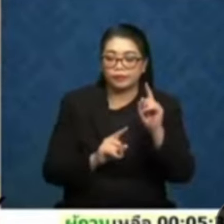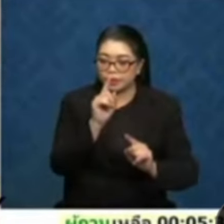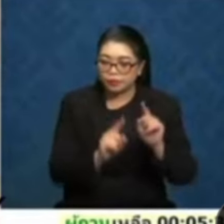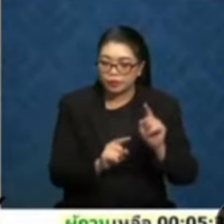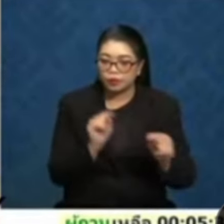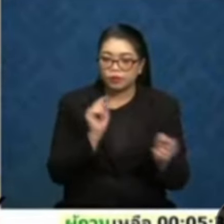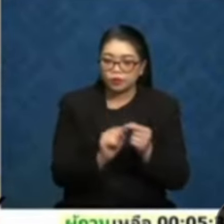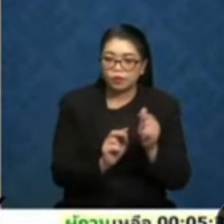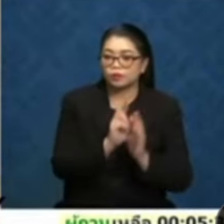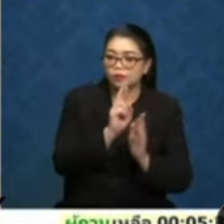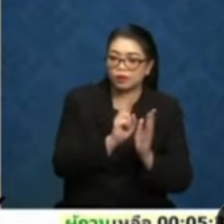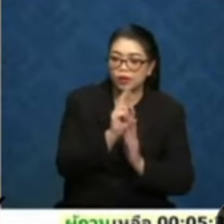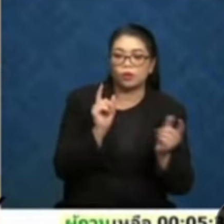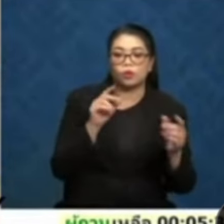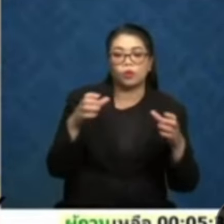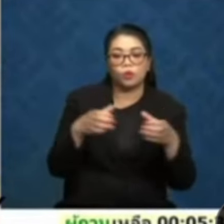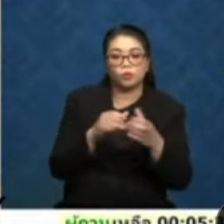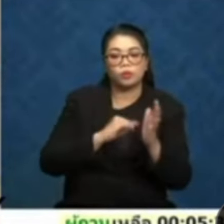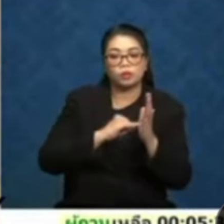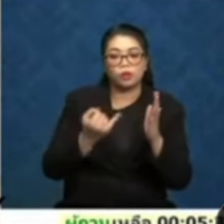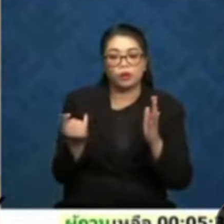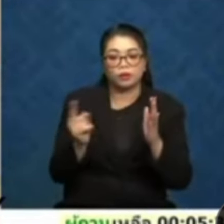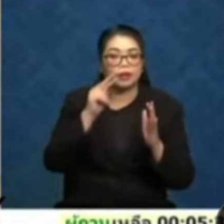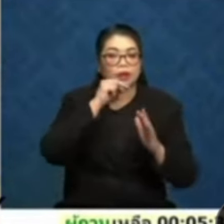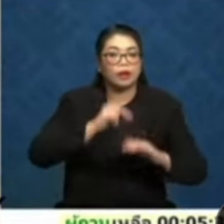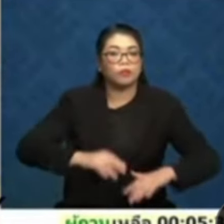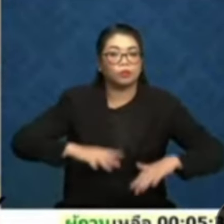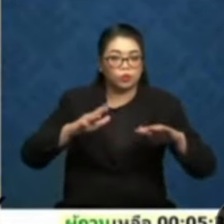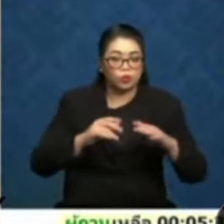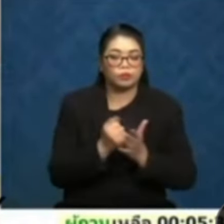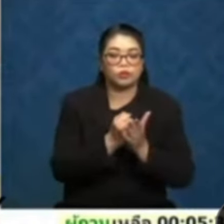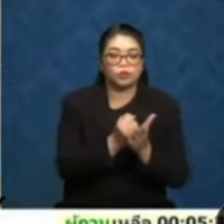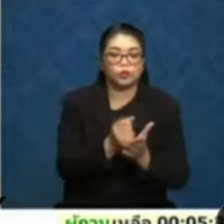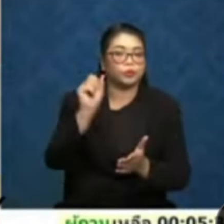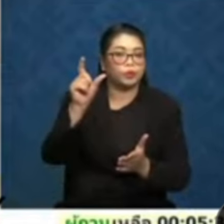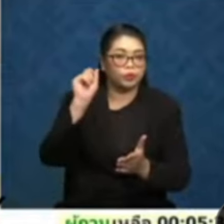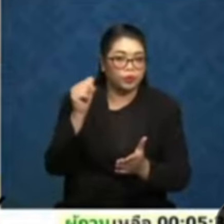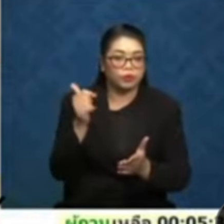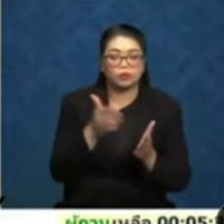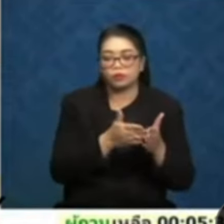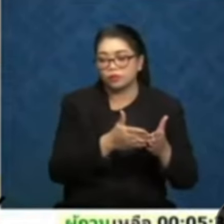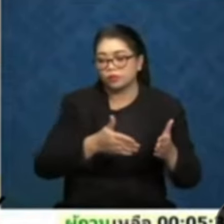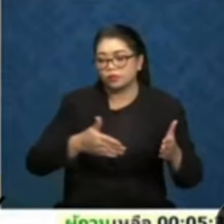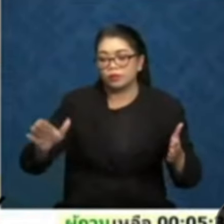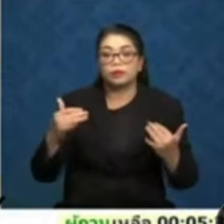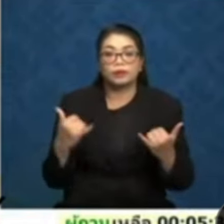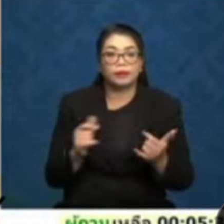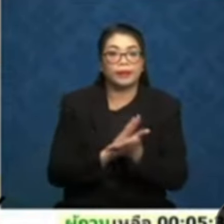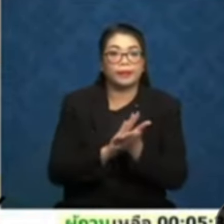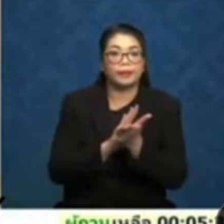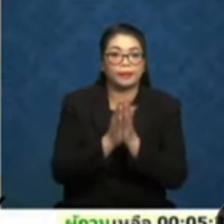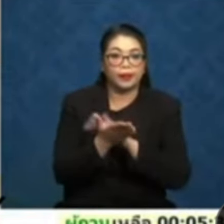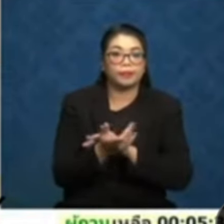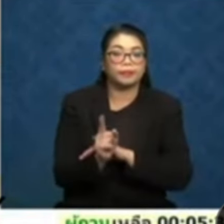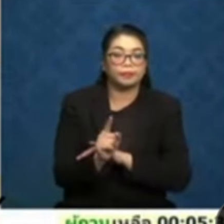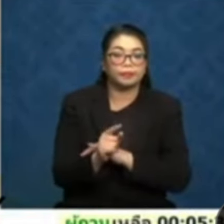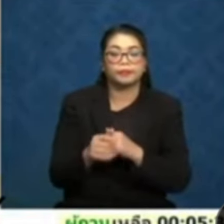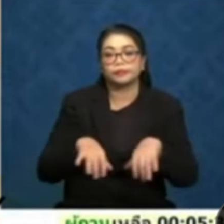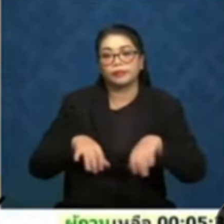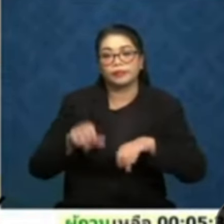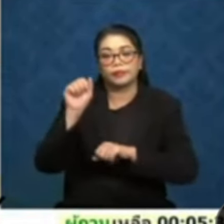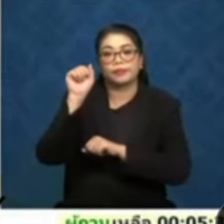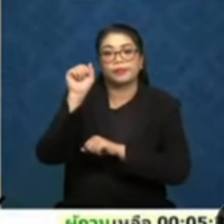ว่าในช่วงที่ประสบภัยเรามีมาตรการทันทีและในช่วงต่อๆไปเราสามารถที่จะปรับแล้วก็มี